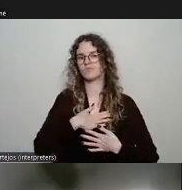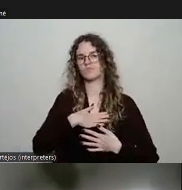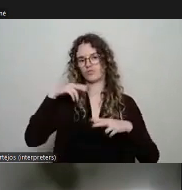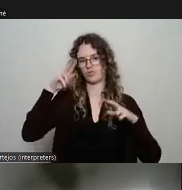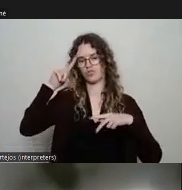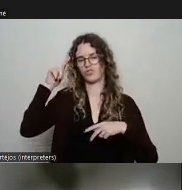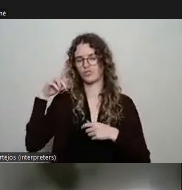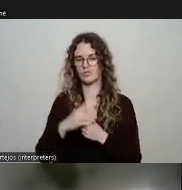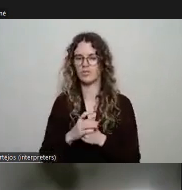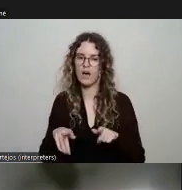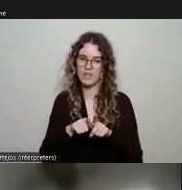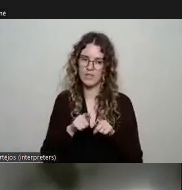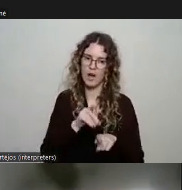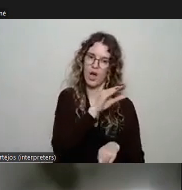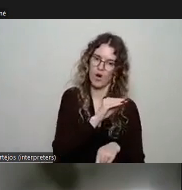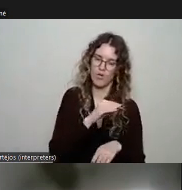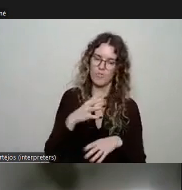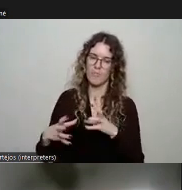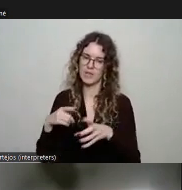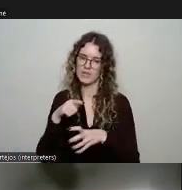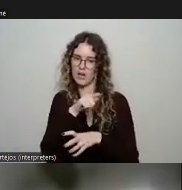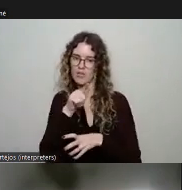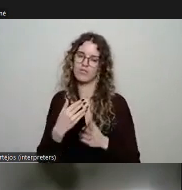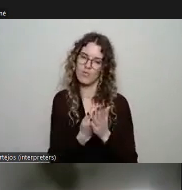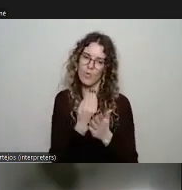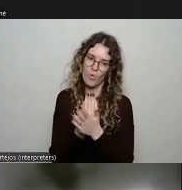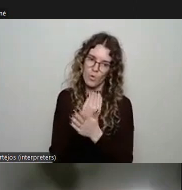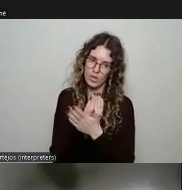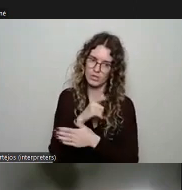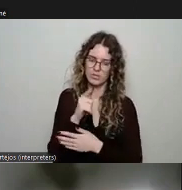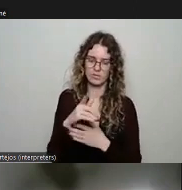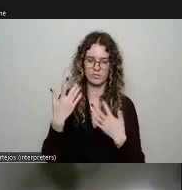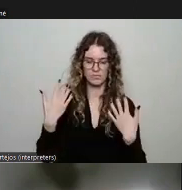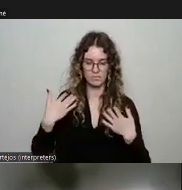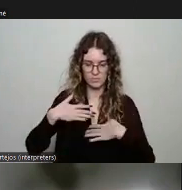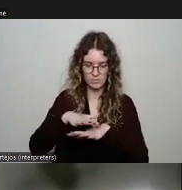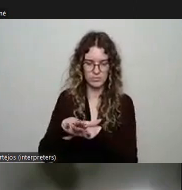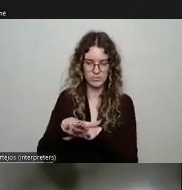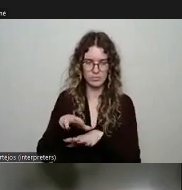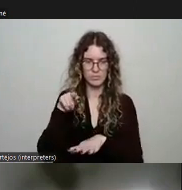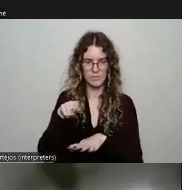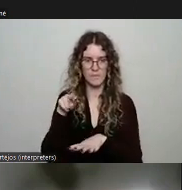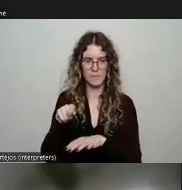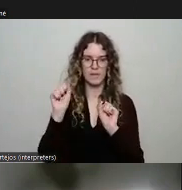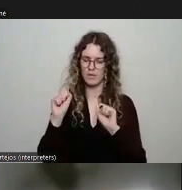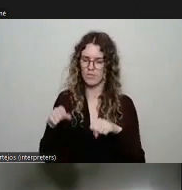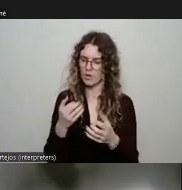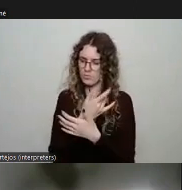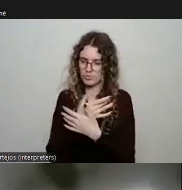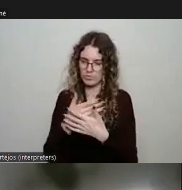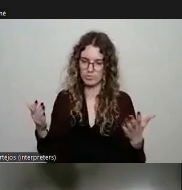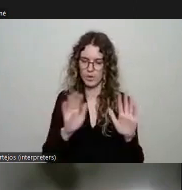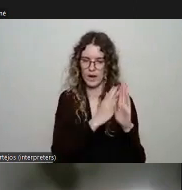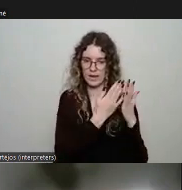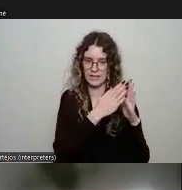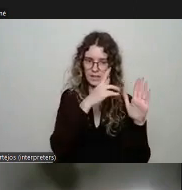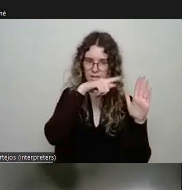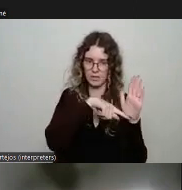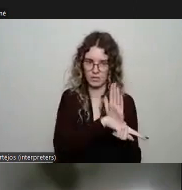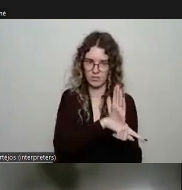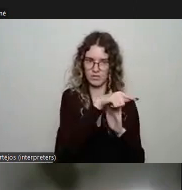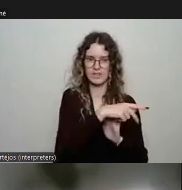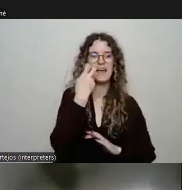pasaulio aktualijomis, reiškia, yra didelė proga integravimo metu visą tą turinį, kuris vadovėlyje po